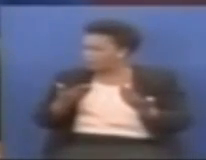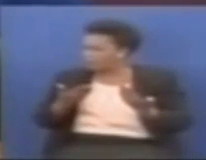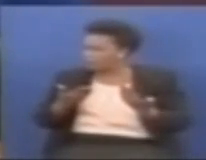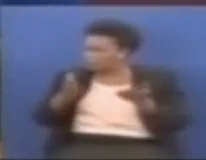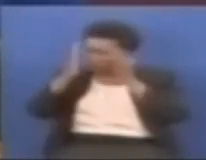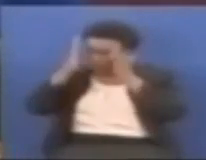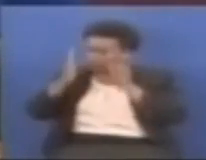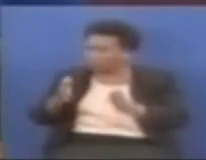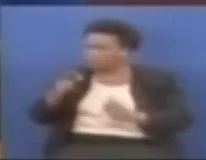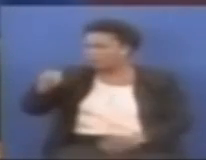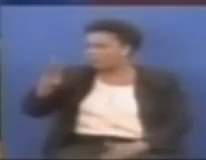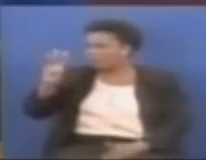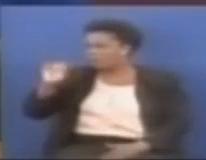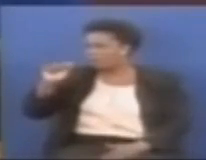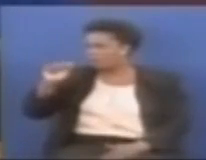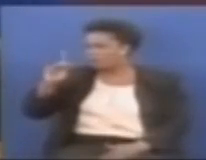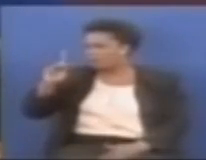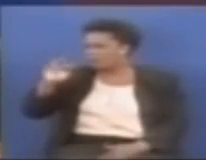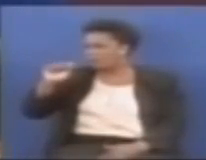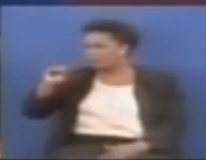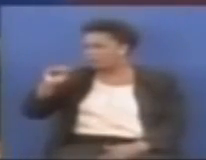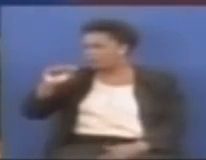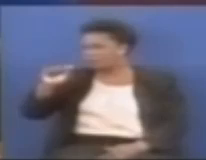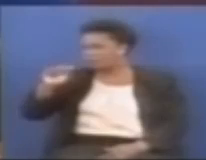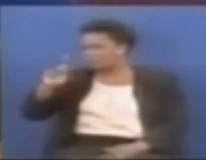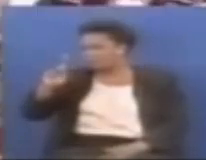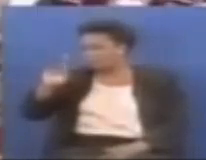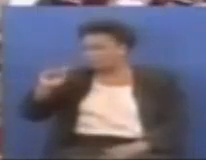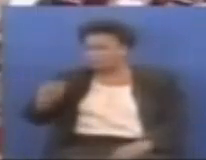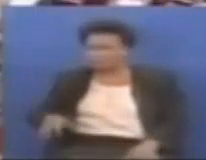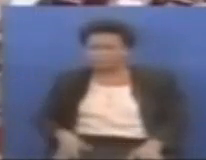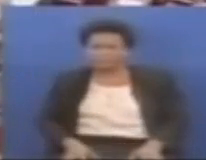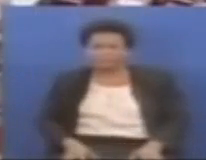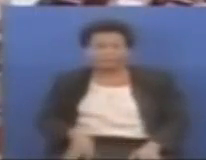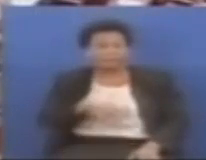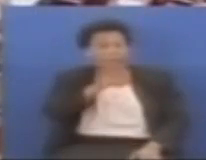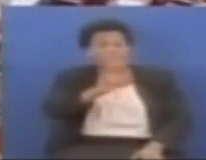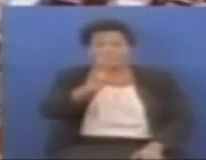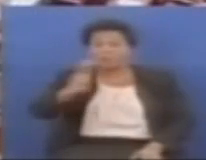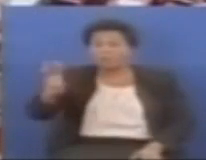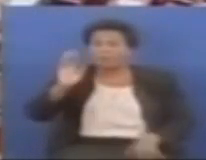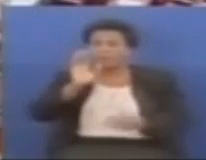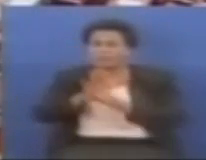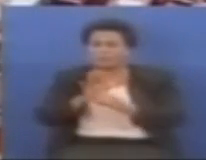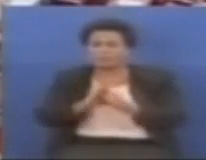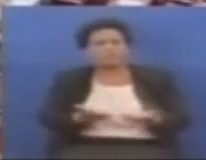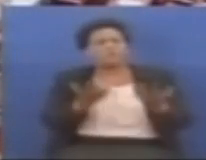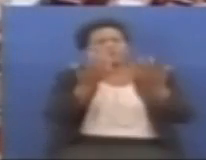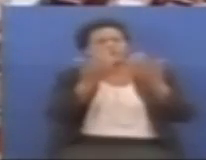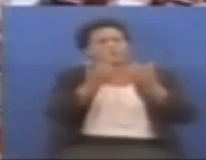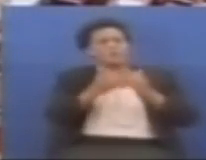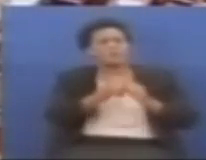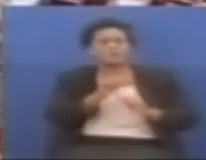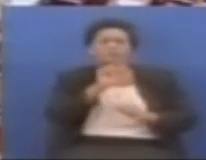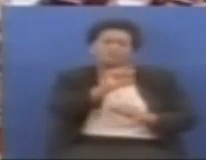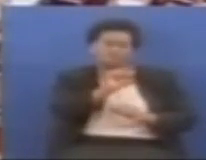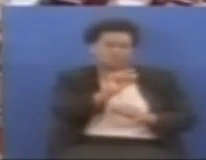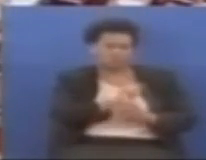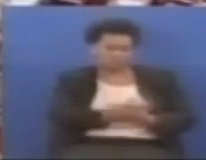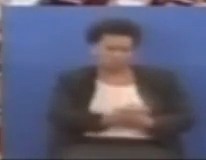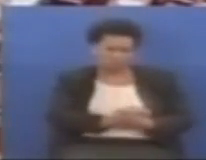Adamson Mwakasaka, uliza swali lako. Swali lake linauliza, halmashauri nyingi zina uwezo mdogo wa kujiendesha kwa kutumia mapato yake ya ndani.